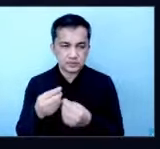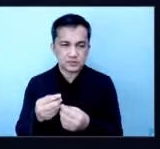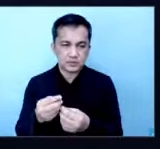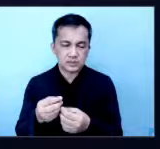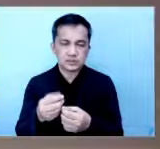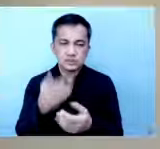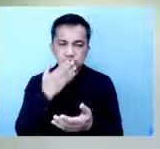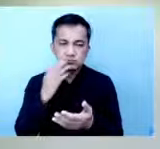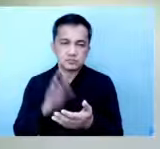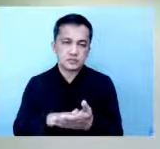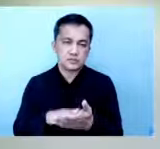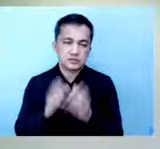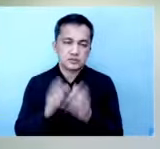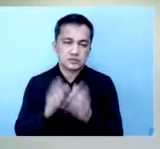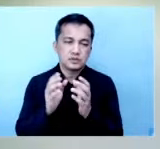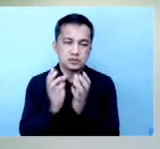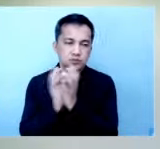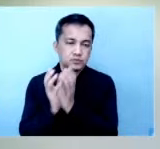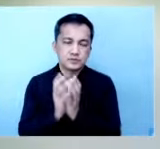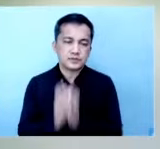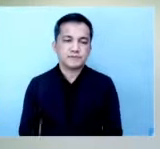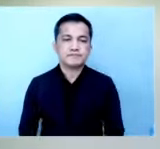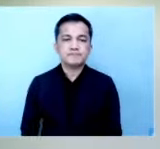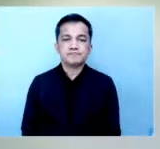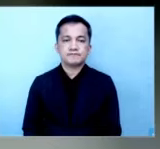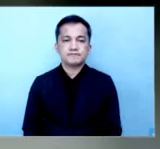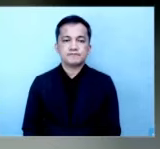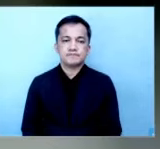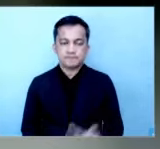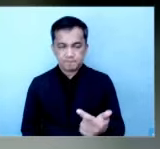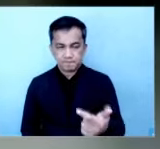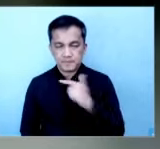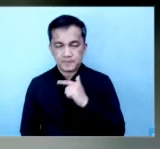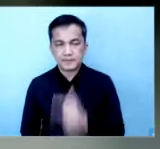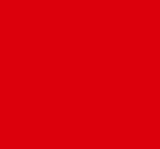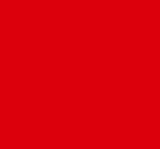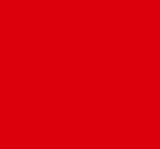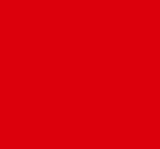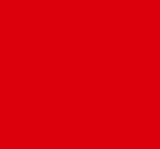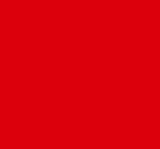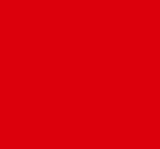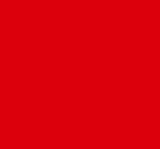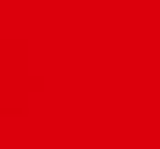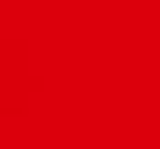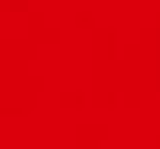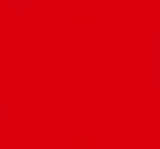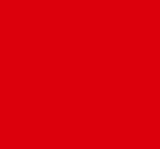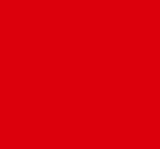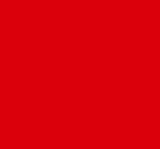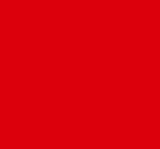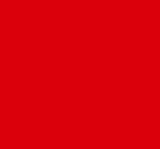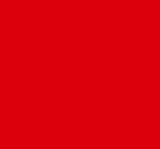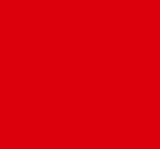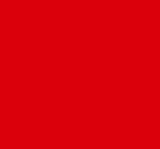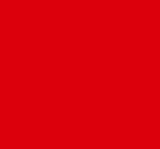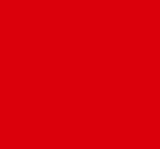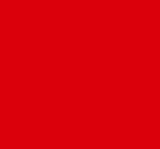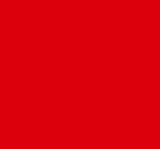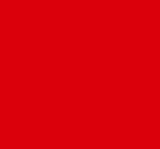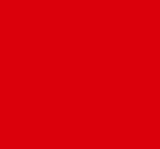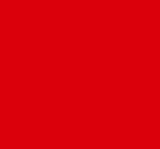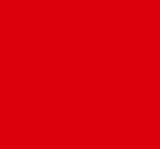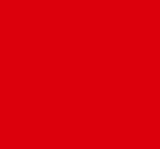ating lipunan. Nagbabalita mula sa frontline, Rainiel Pawid, News 5. Mga kapatid, me and Los Baños